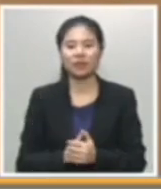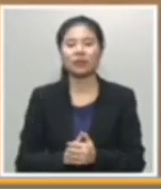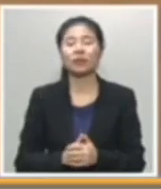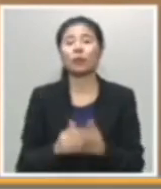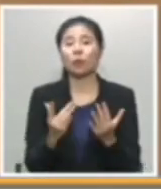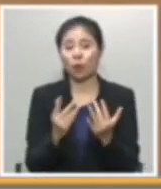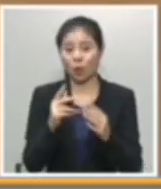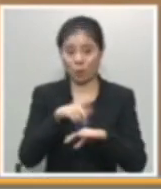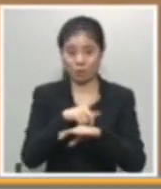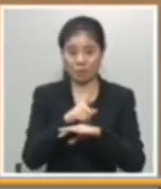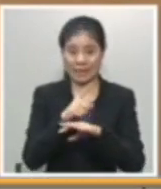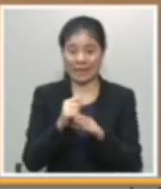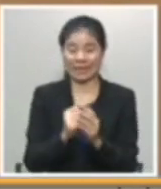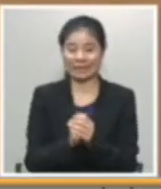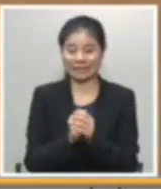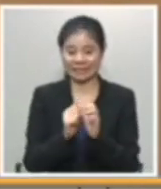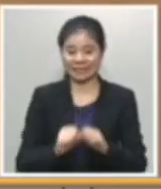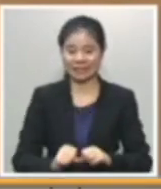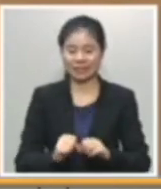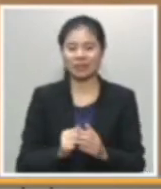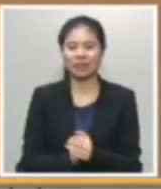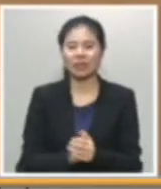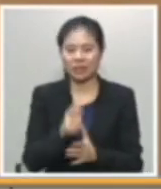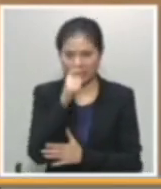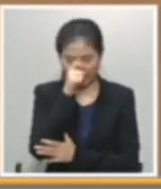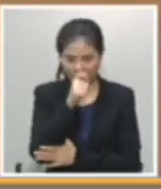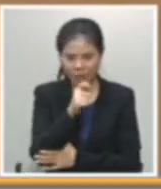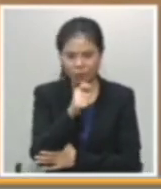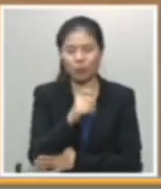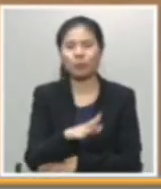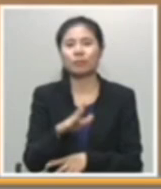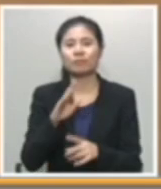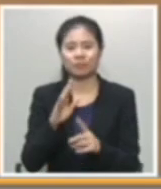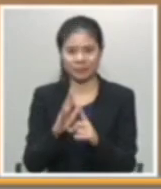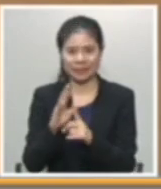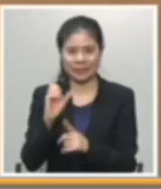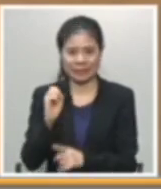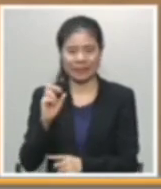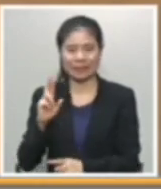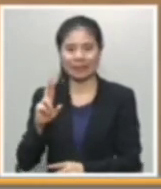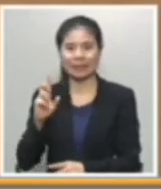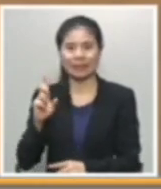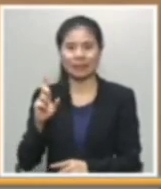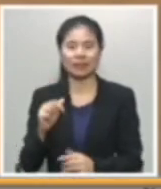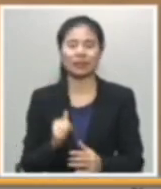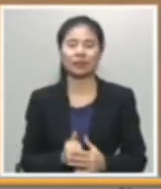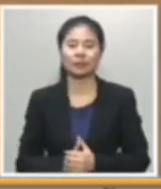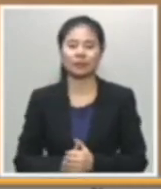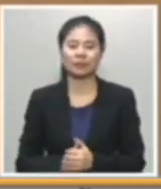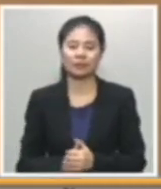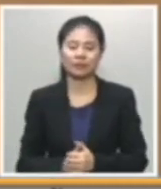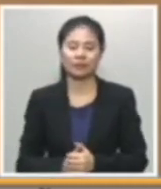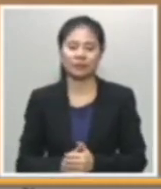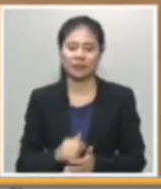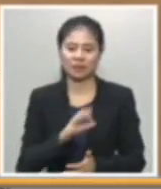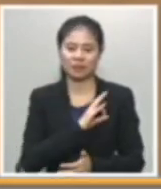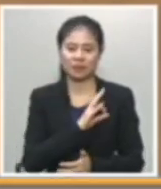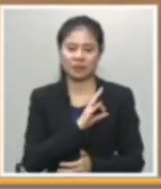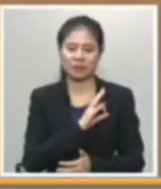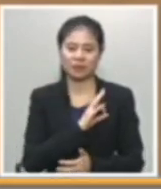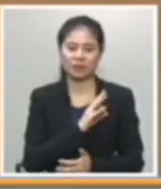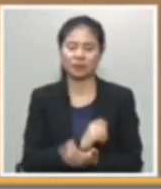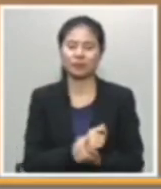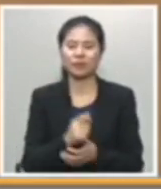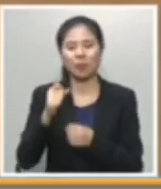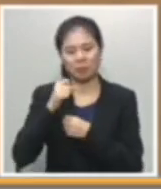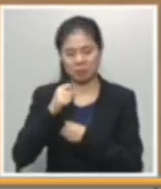ครับจริงๆแล้วด้วยความเคารพท่านเสรีพิสุทธิ์จริงๆนะครับท่านสมาชิกประท้วงมีเหตุผลฉ